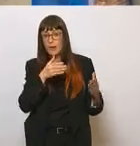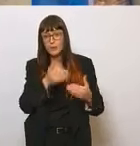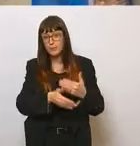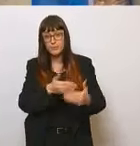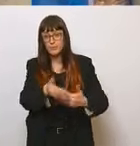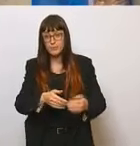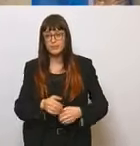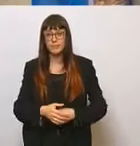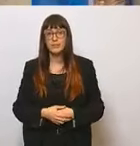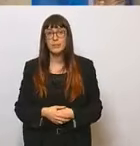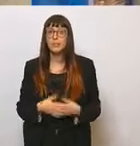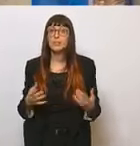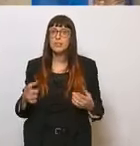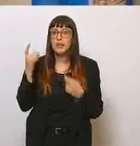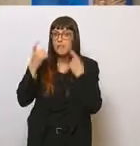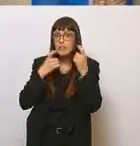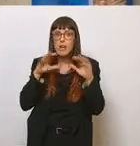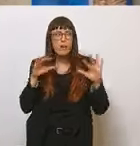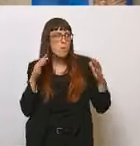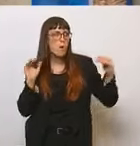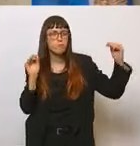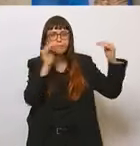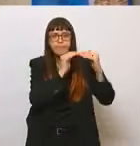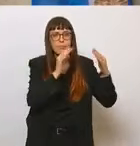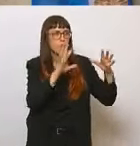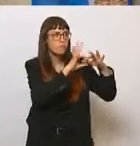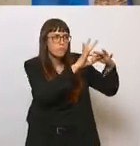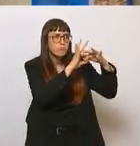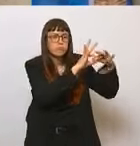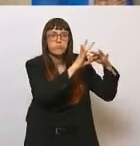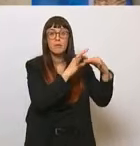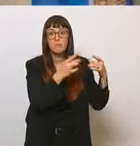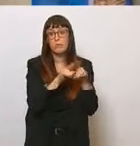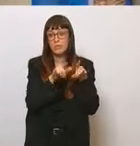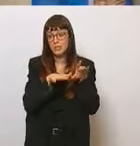rééquilibrer les relations, et à la fois travailler avec les GAFAM et trouver des alternatives.